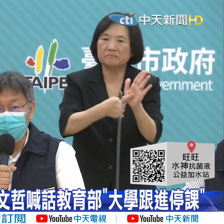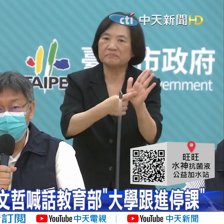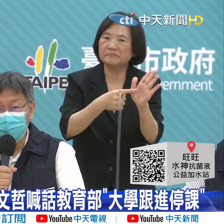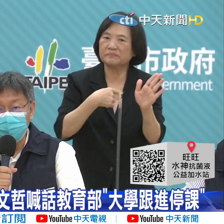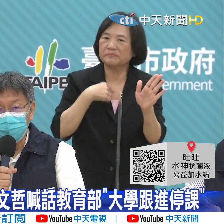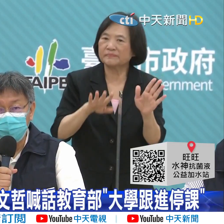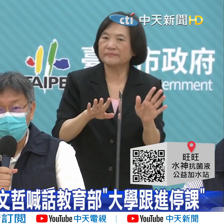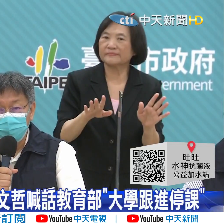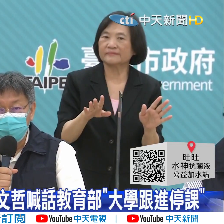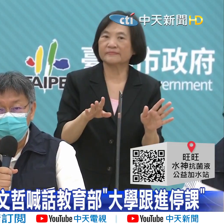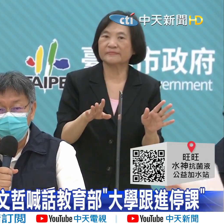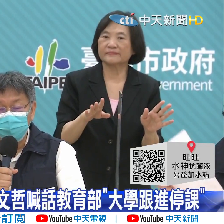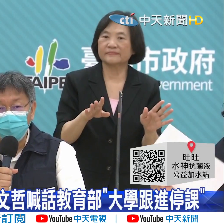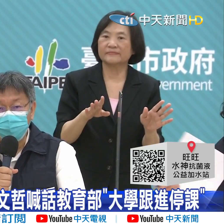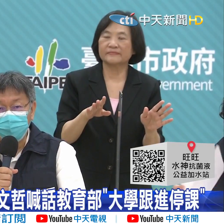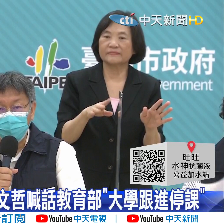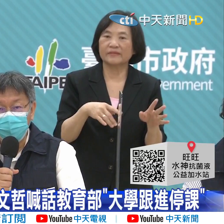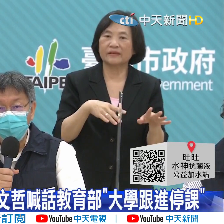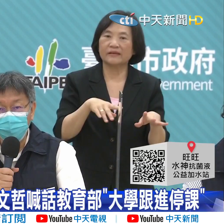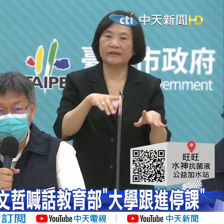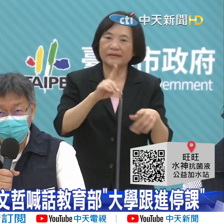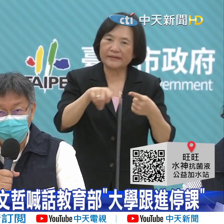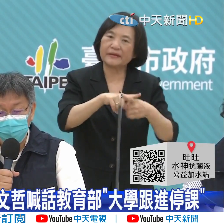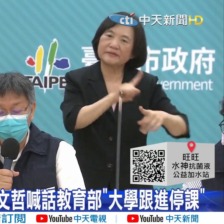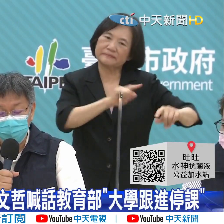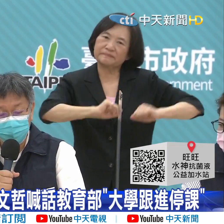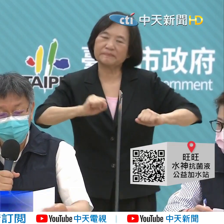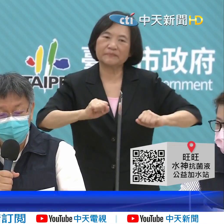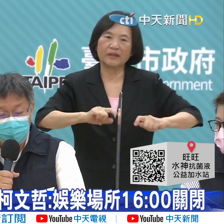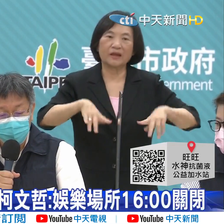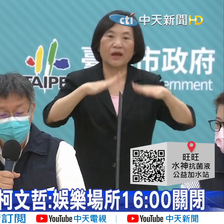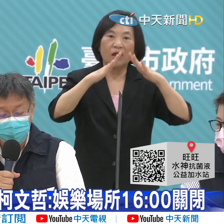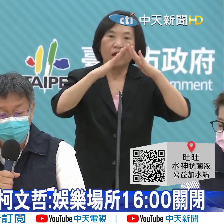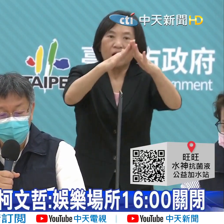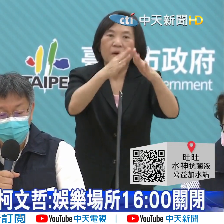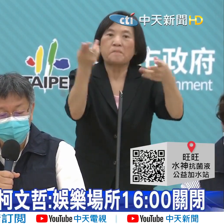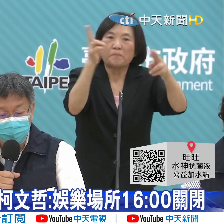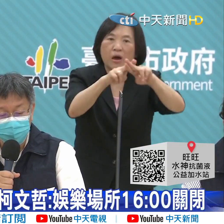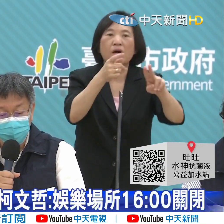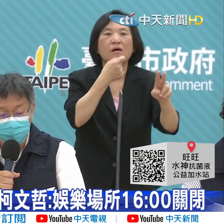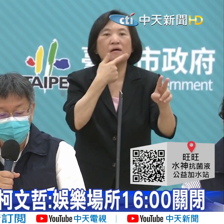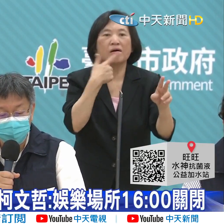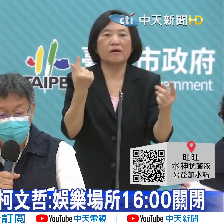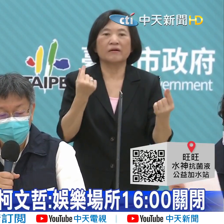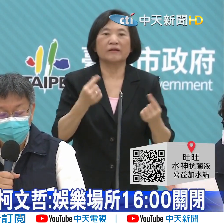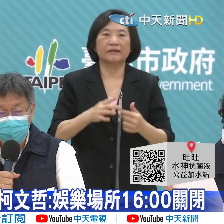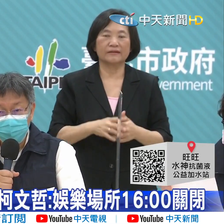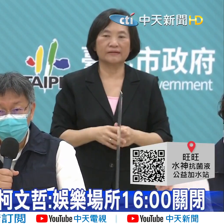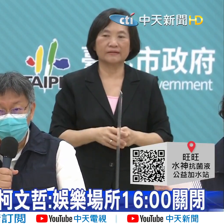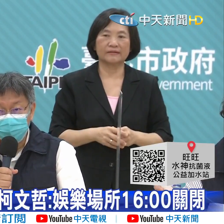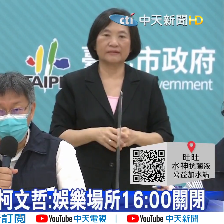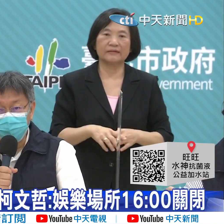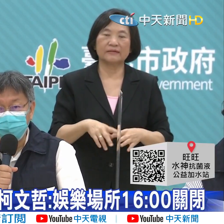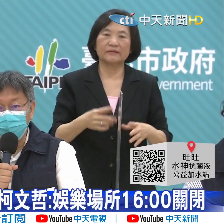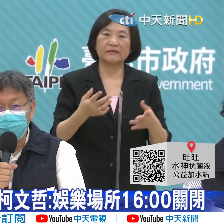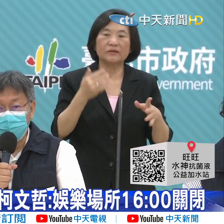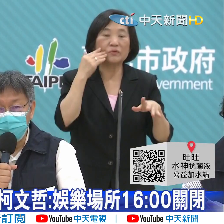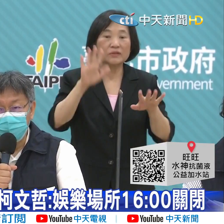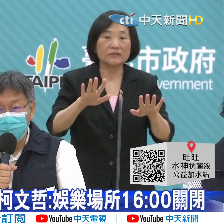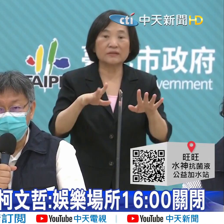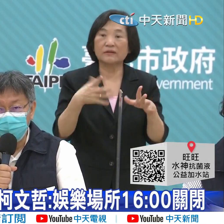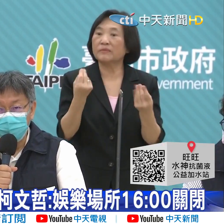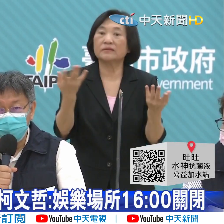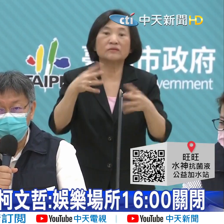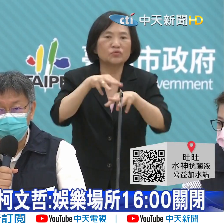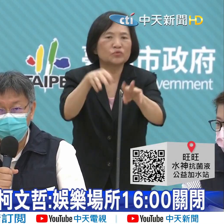行一个自动自发的封城啊，就是说从现在开始，你知道没事就在家